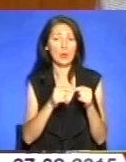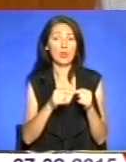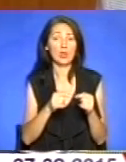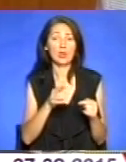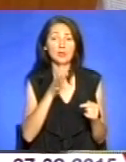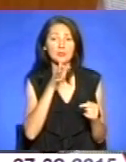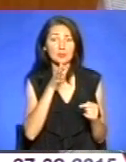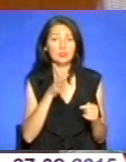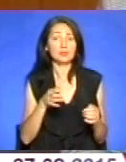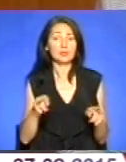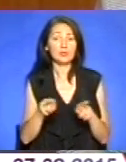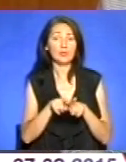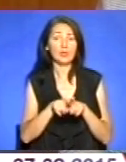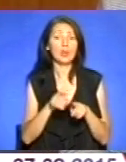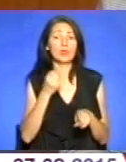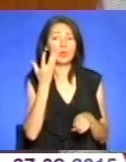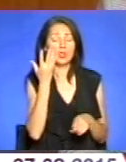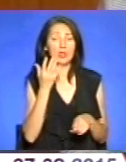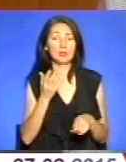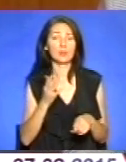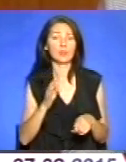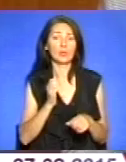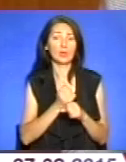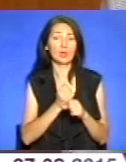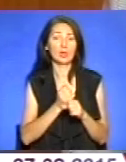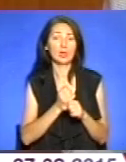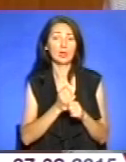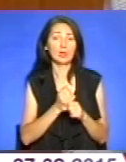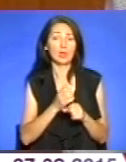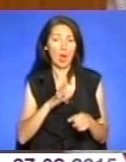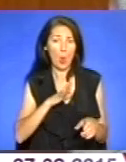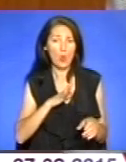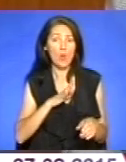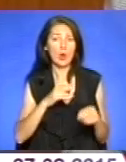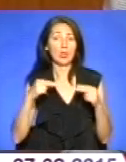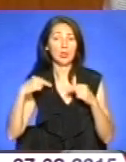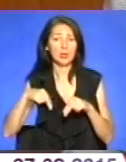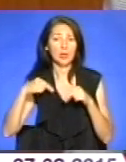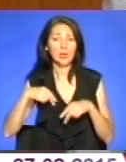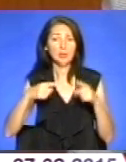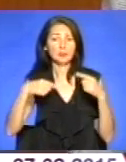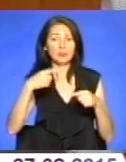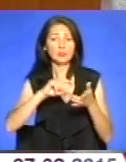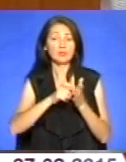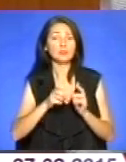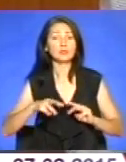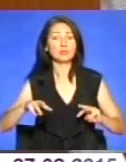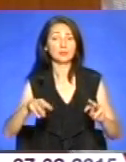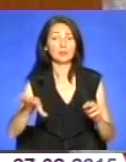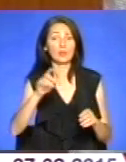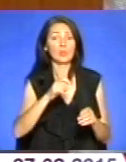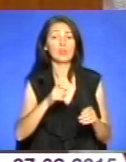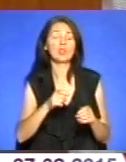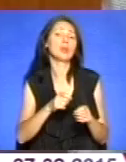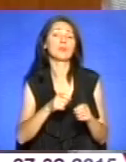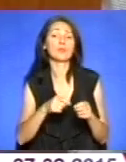речі, аналогічно, коли ми входили в колективний трудовий спір з Кабінетом міністрів, всі строки затягувалися. Колективний трудовий спір інколи